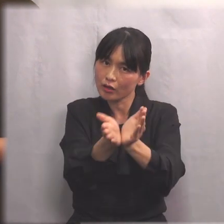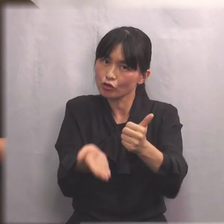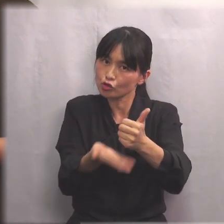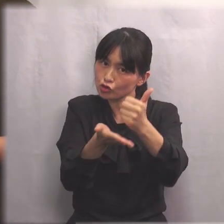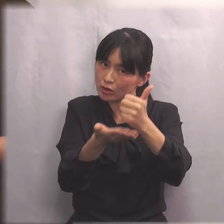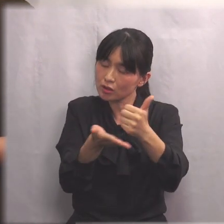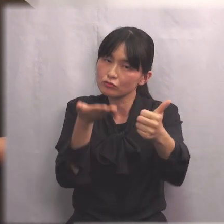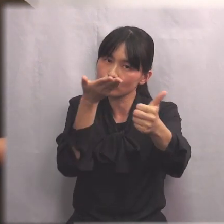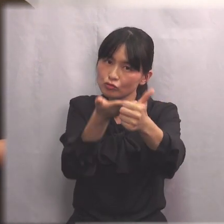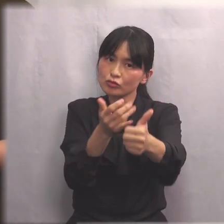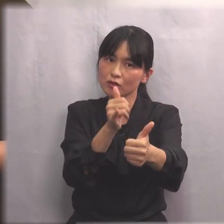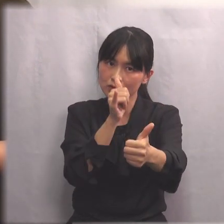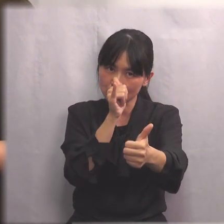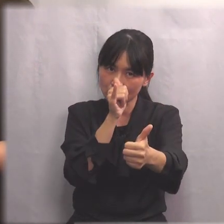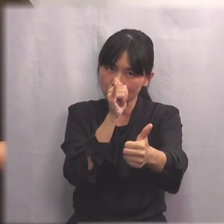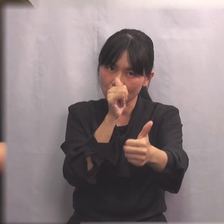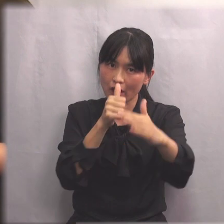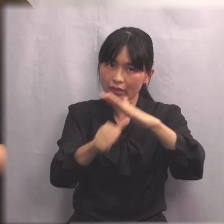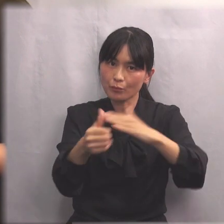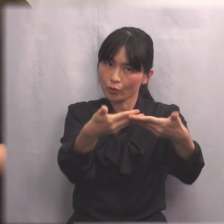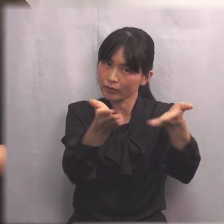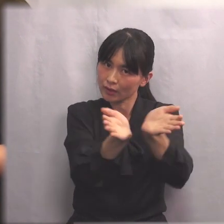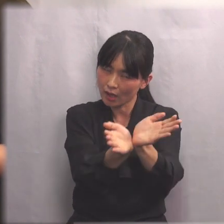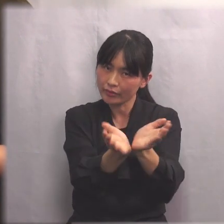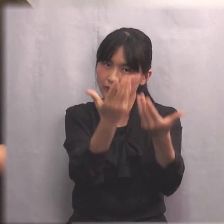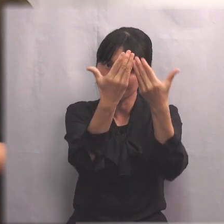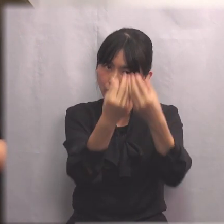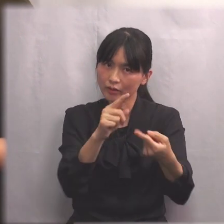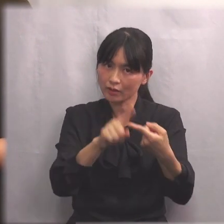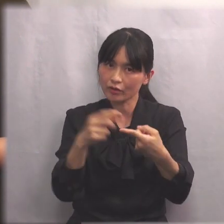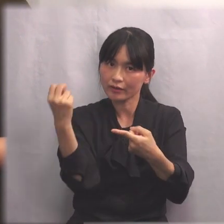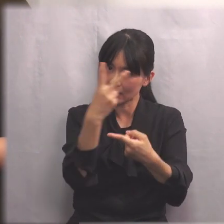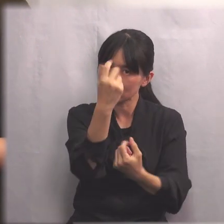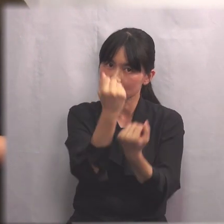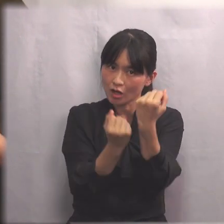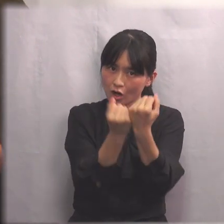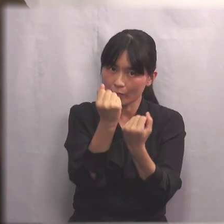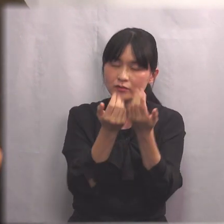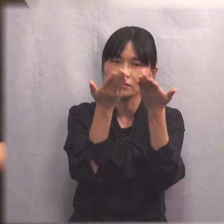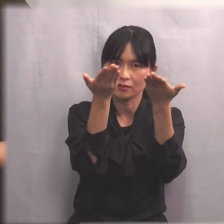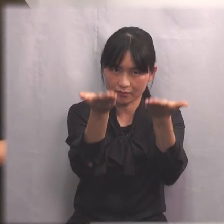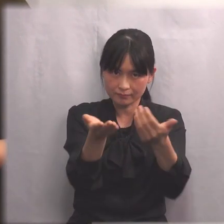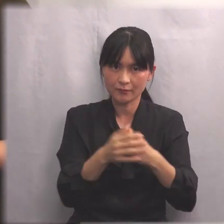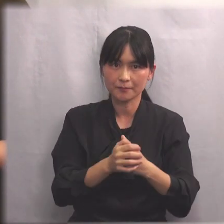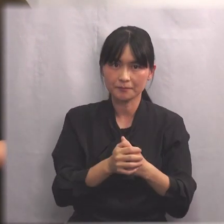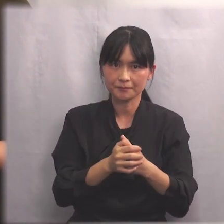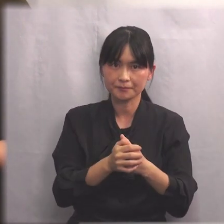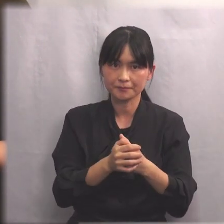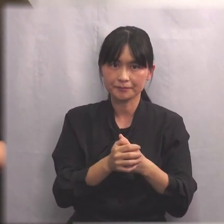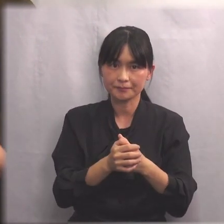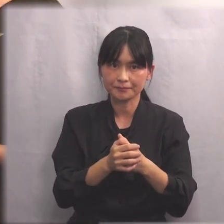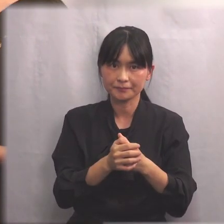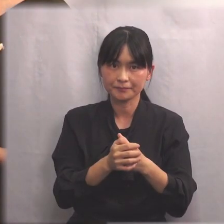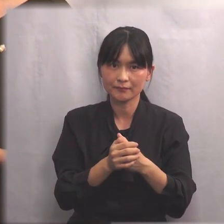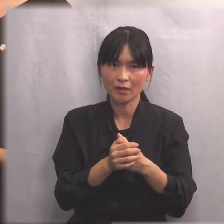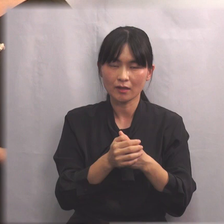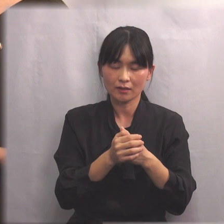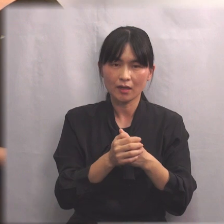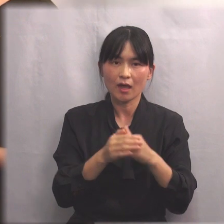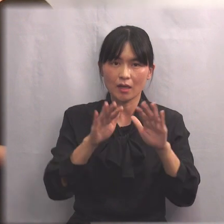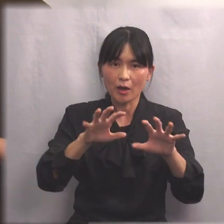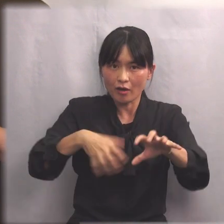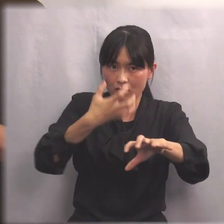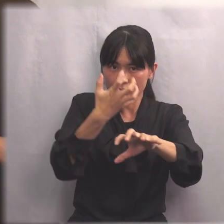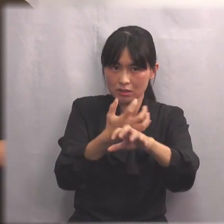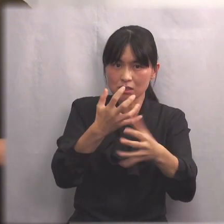추천으로 할당을 실현합니다. 그리고 이 대표단에 대한 내용을 바로 이어서 지도체제의 변화로 설명드리도록 하겠습니다. 이 부분이